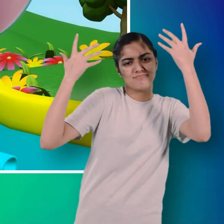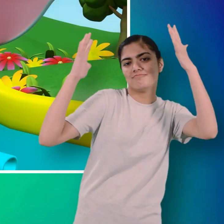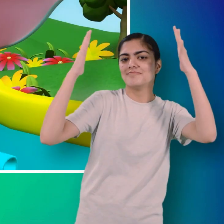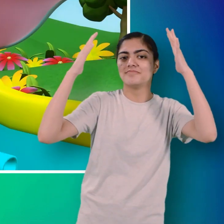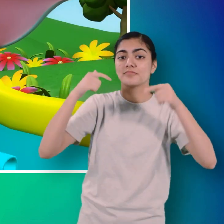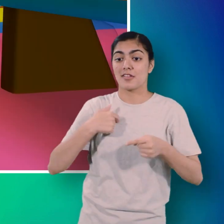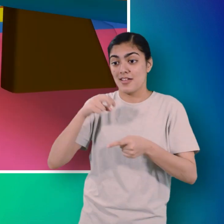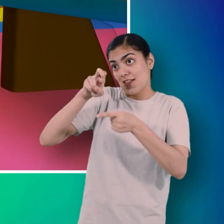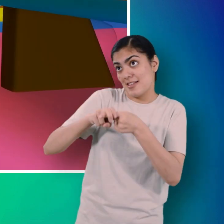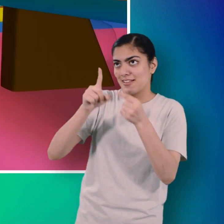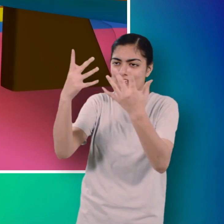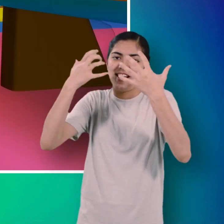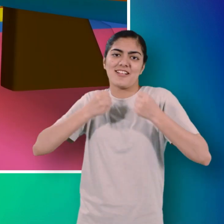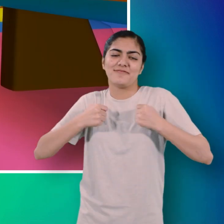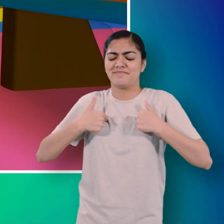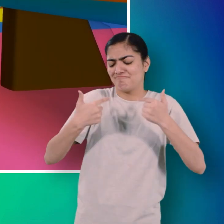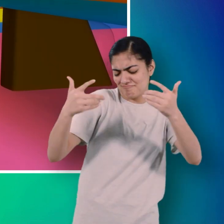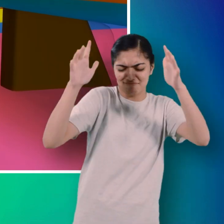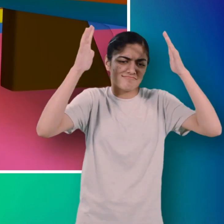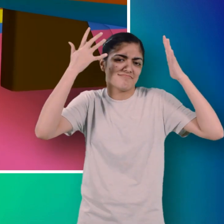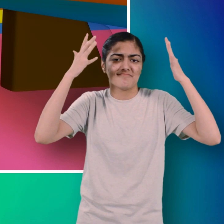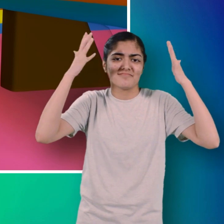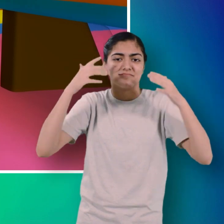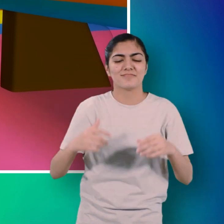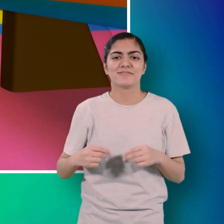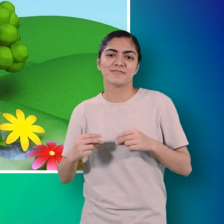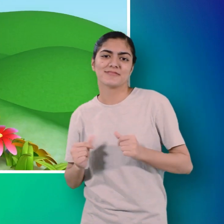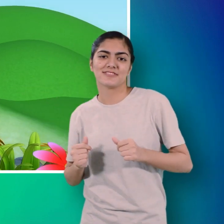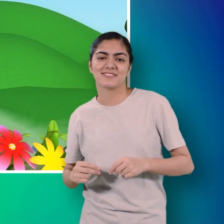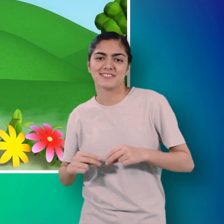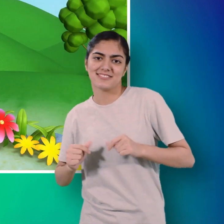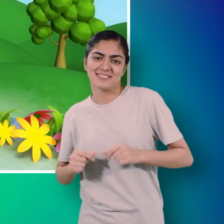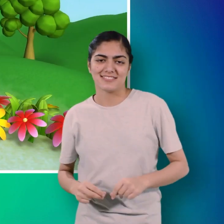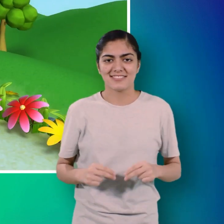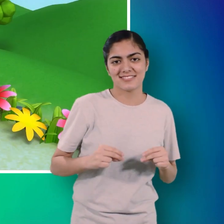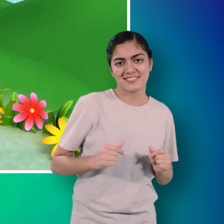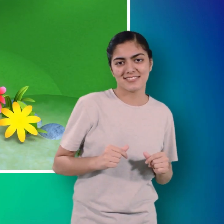मैं न आऊं तेरे हाथ, हट बदमाश मैं न आऊं तेरे हाथ।